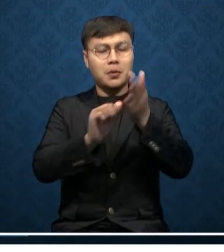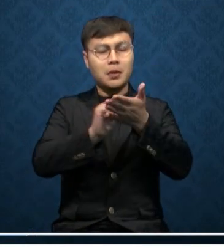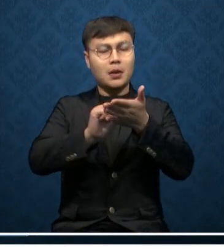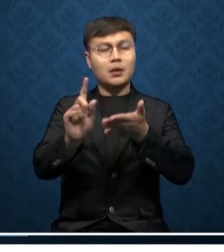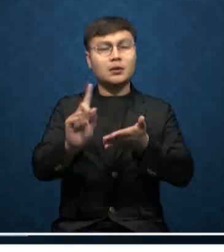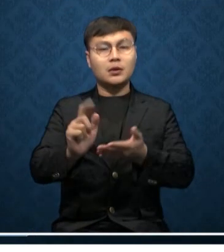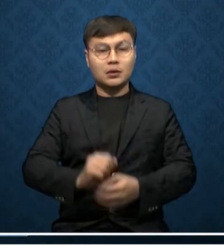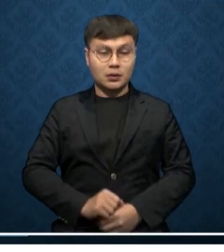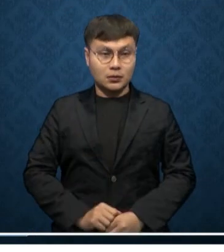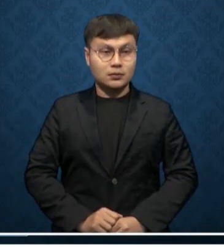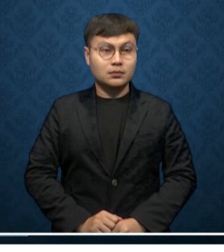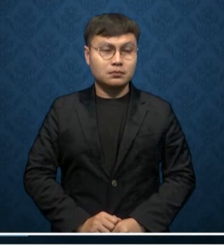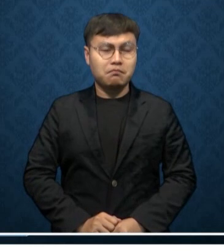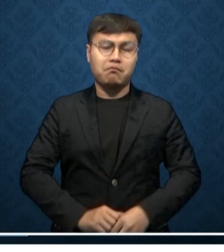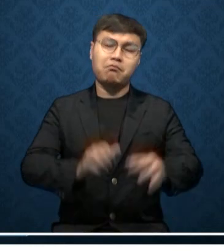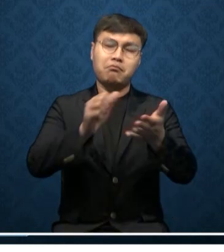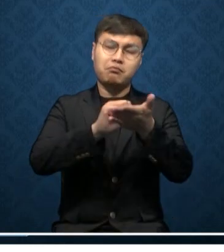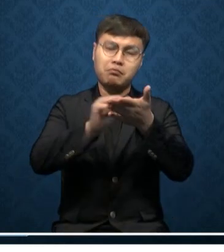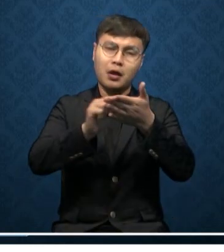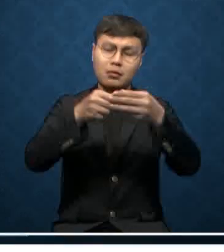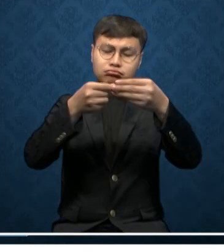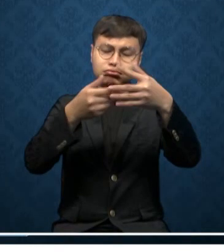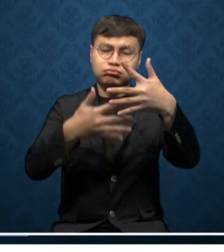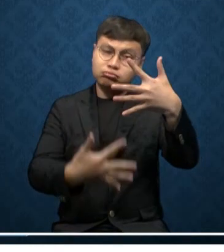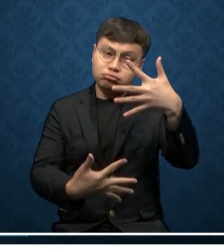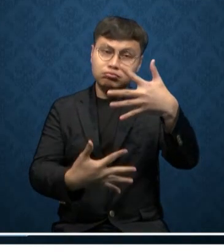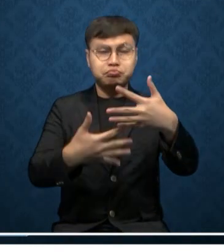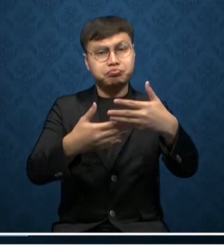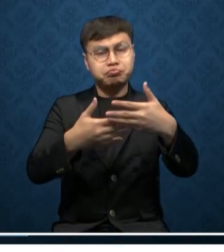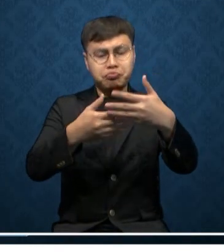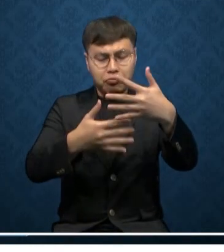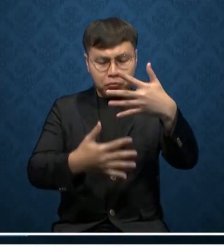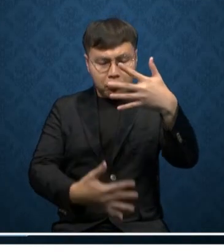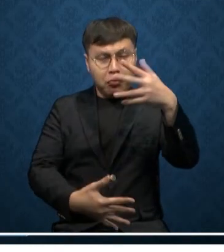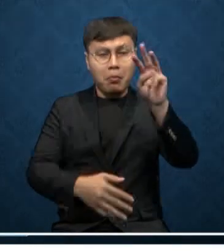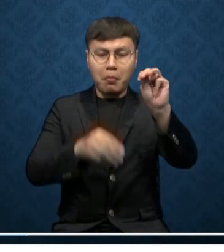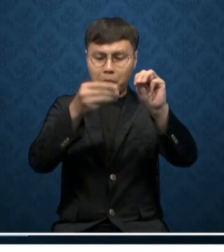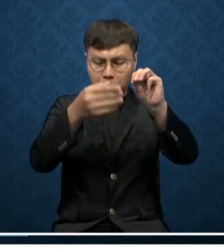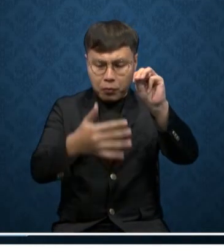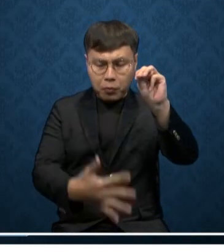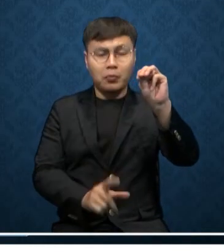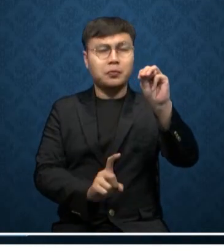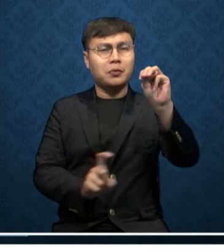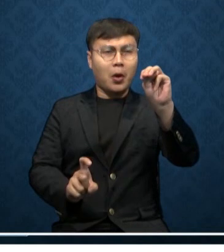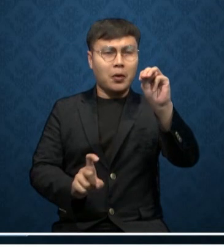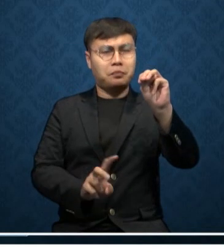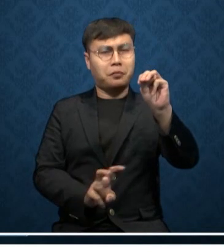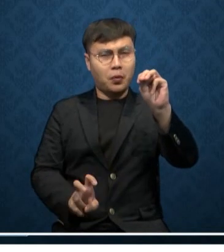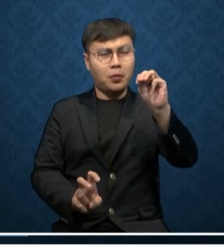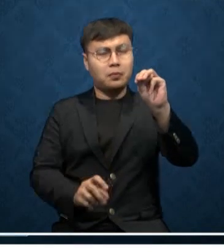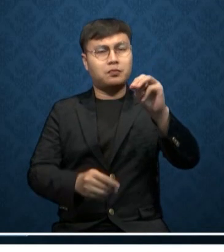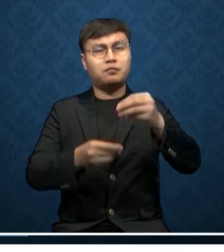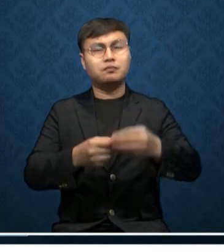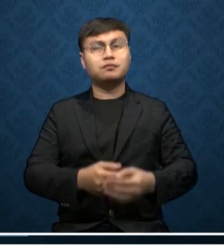มากมากมายขนาดไหนเป็น 100มาตรา 200มาตราเลยหรืออย่างไรแล้ว